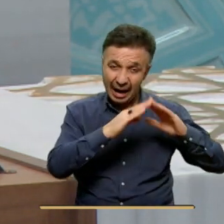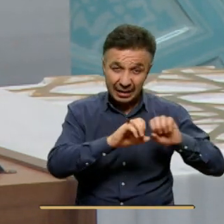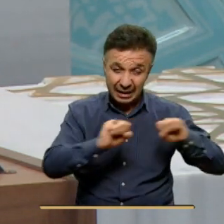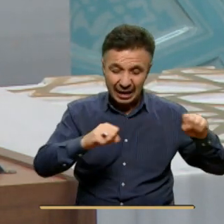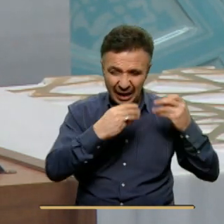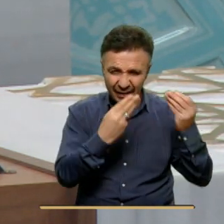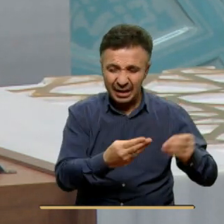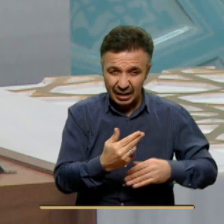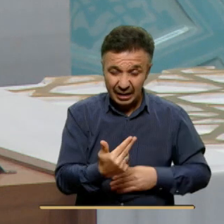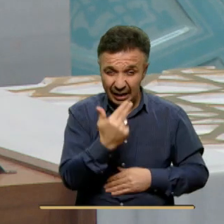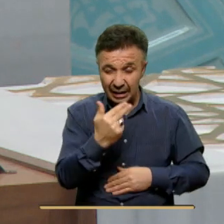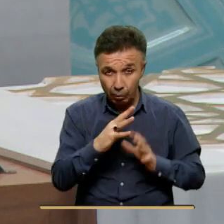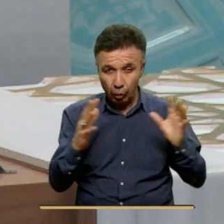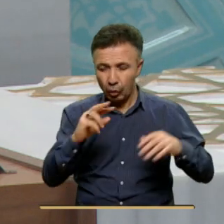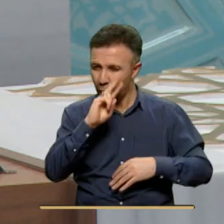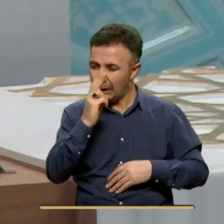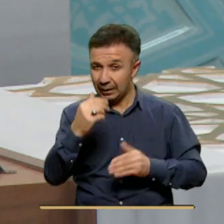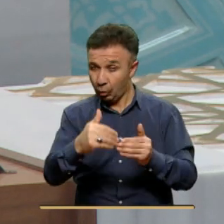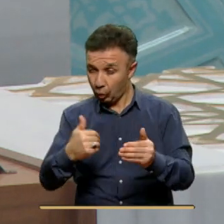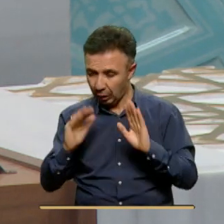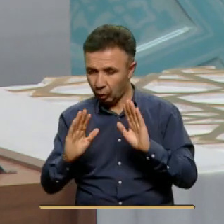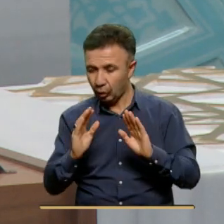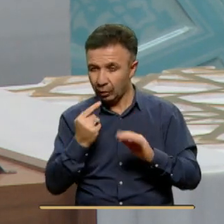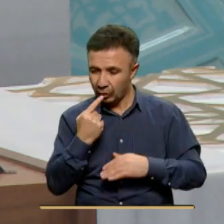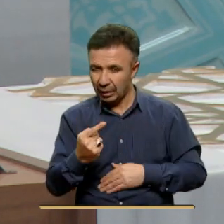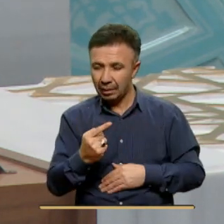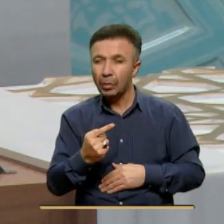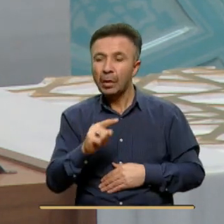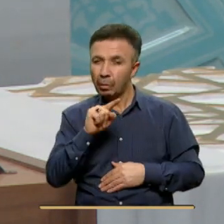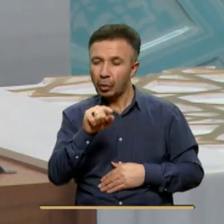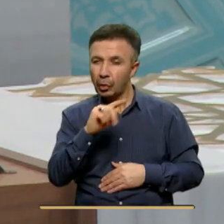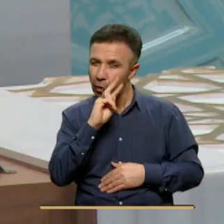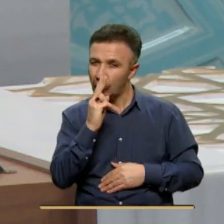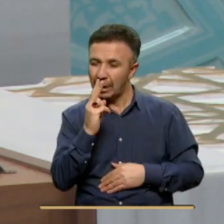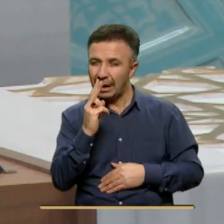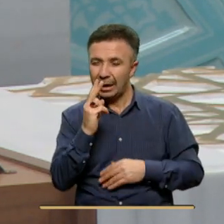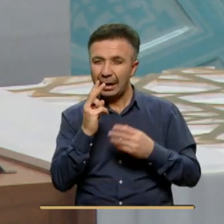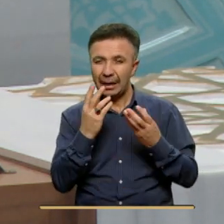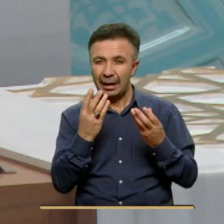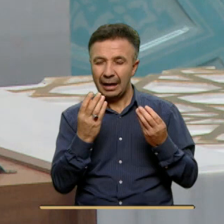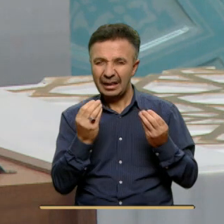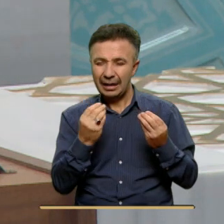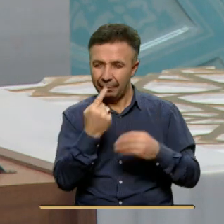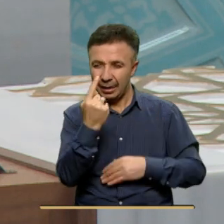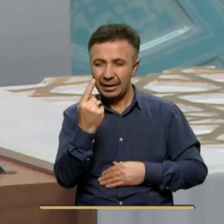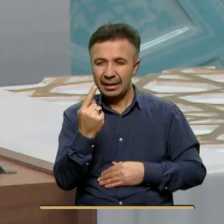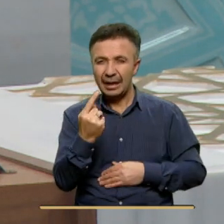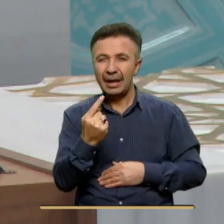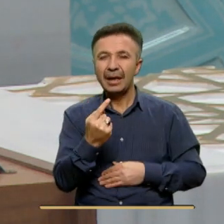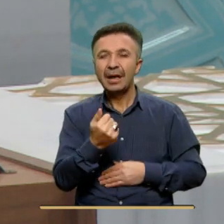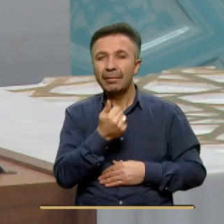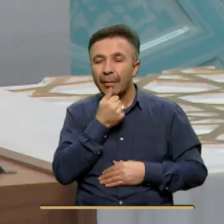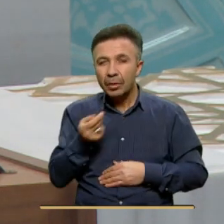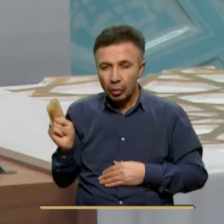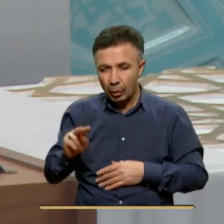sakının buyururken bu günahlardan birisi de ve eklu malil yetim buyurduğu yetim malı